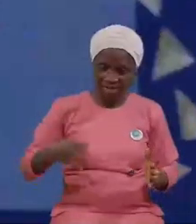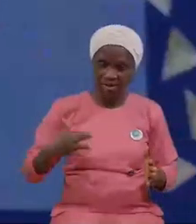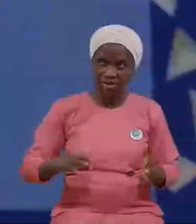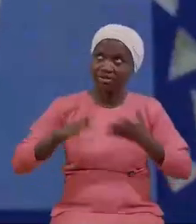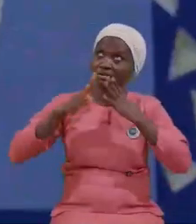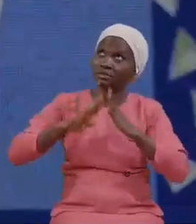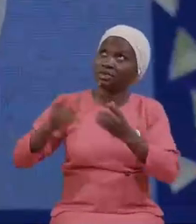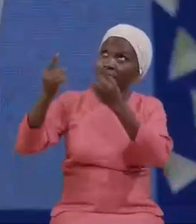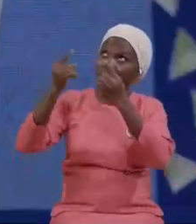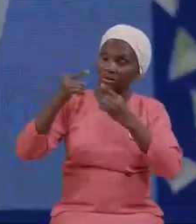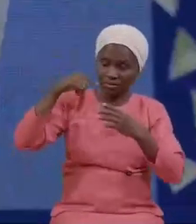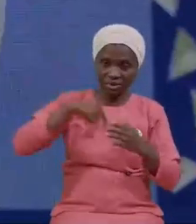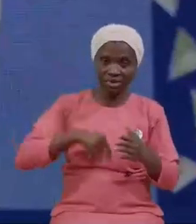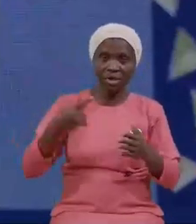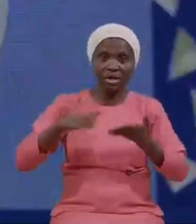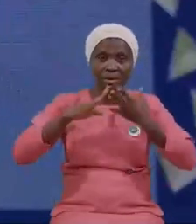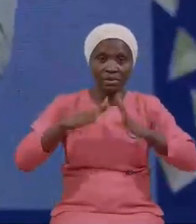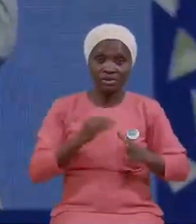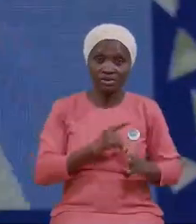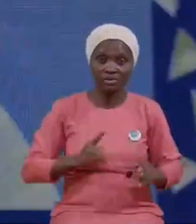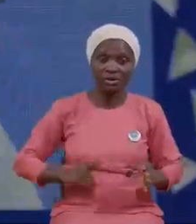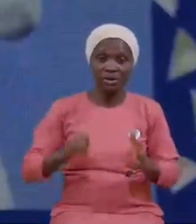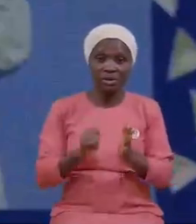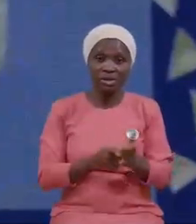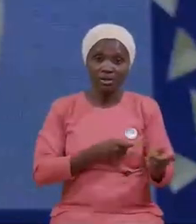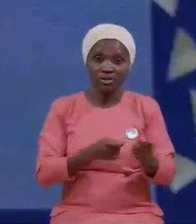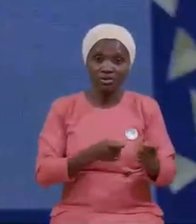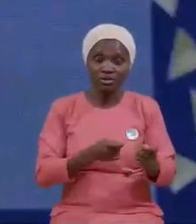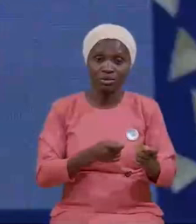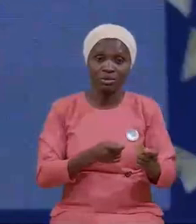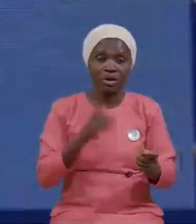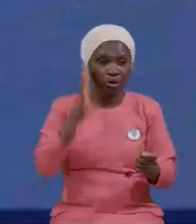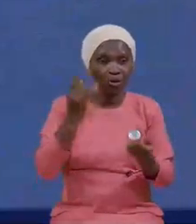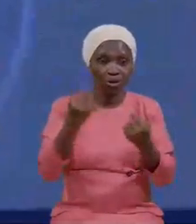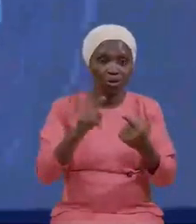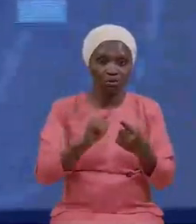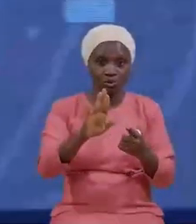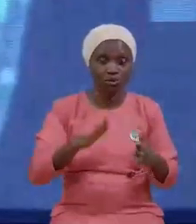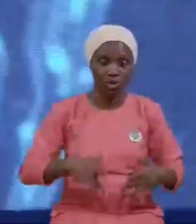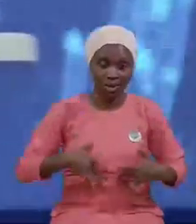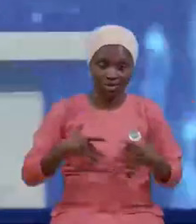du Seigneur qui règne et contrôle viendra dans ton cœur.